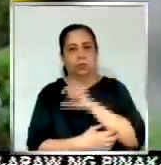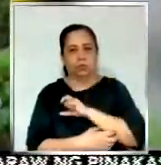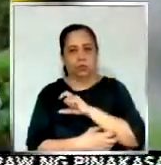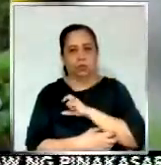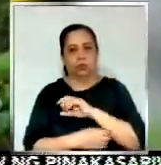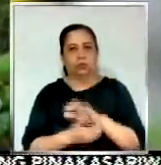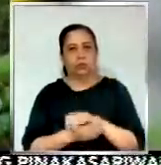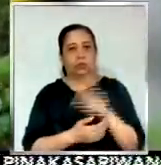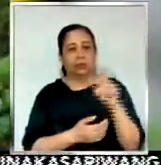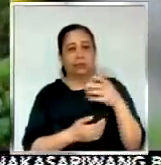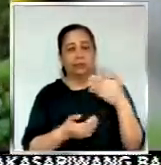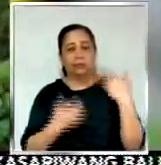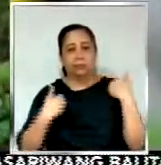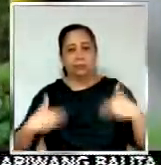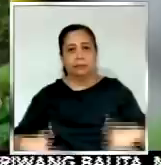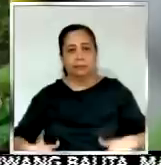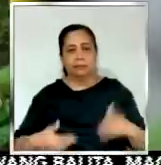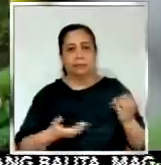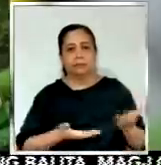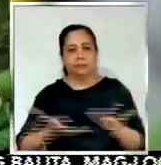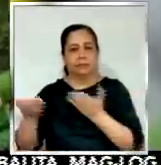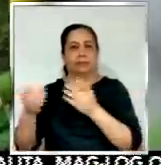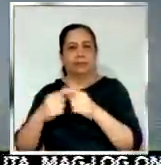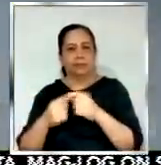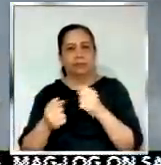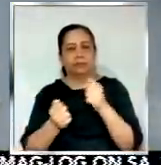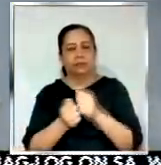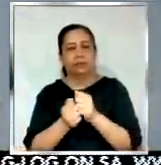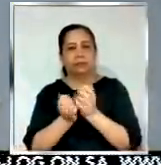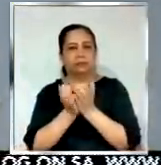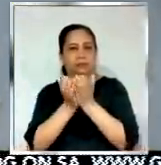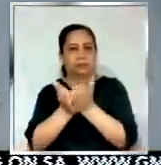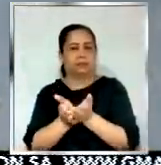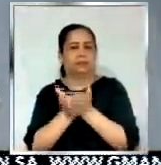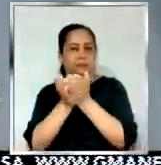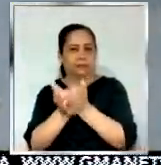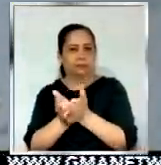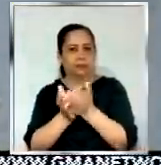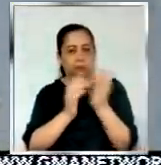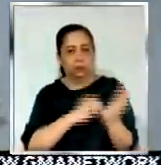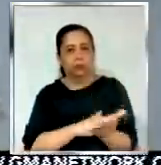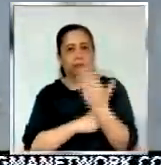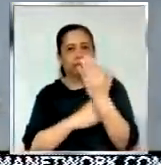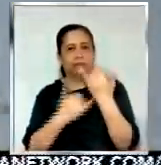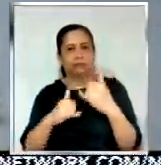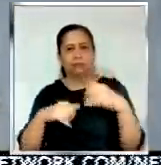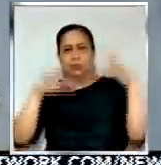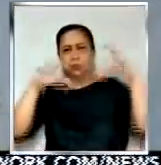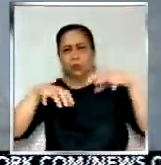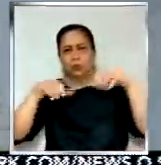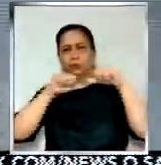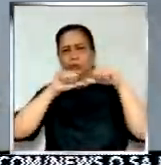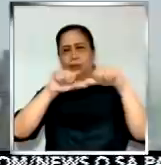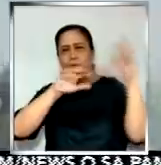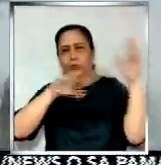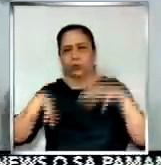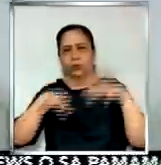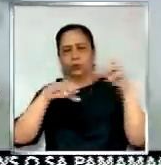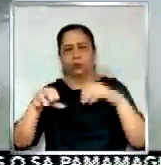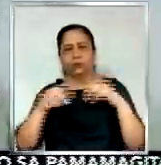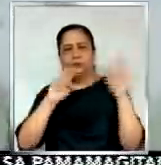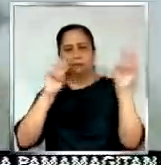labi, ibiniyahe sa bayan sakay ng isang balsa. Kinaumagahan, di pa rin tumigil sa pagbayo ng ulan at hangin ang Bagyong